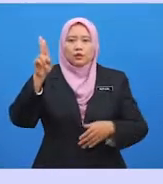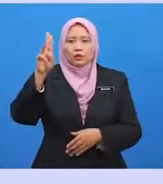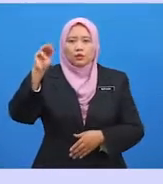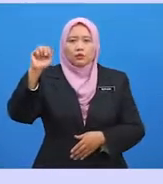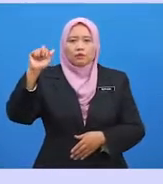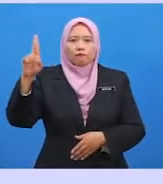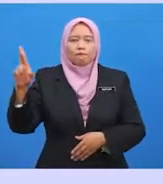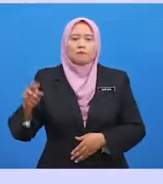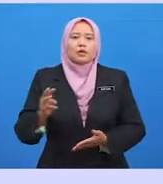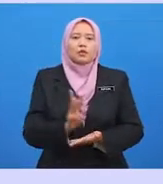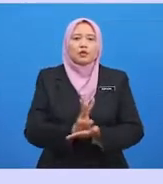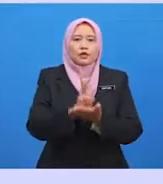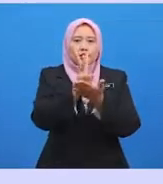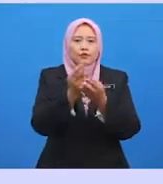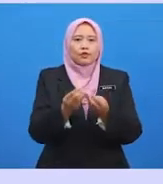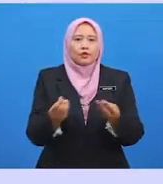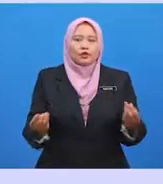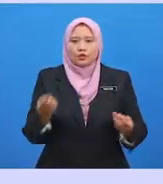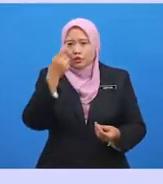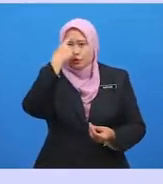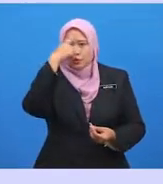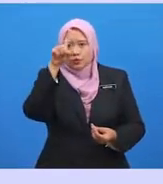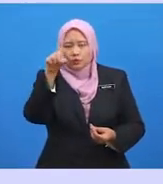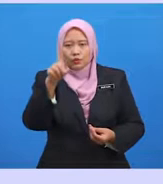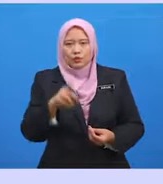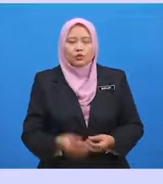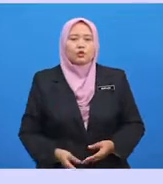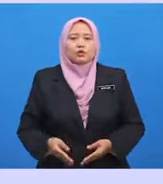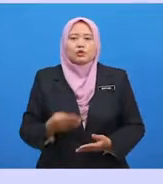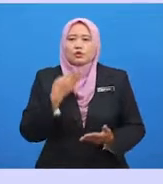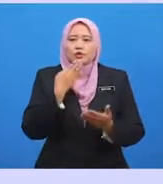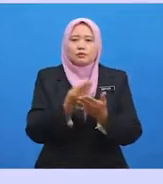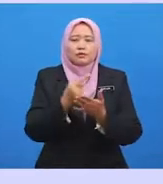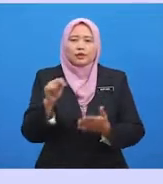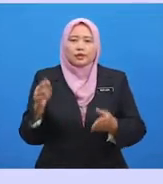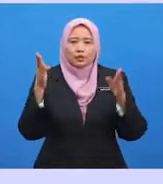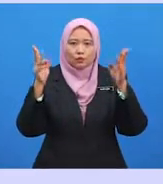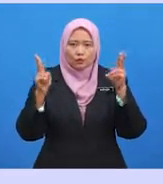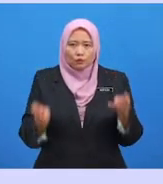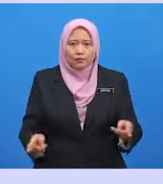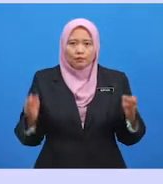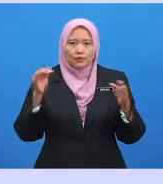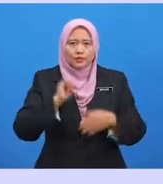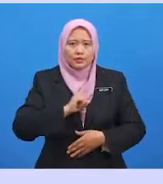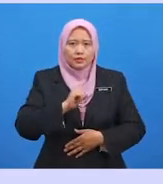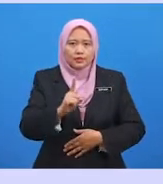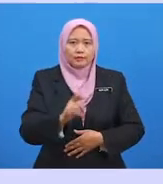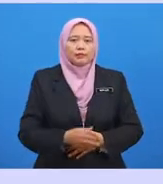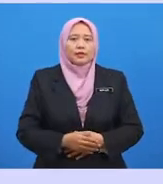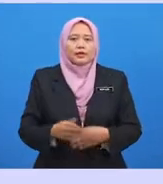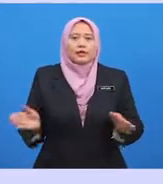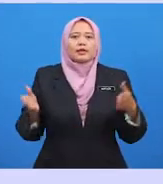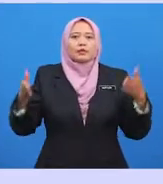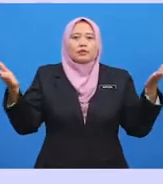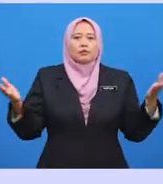Umar mewakafkan tanahnya untuk kemaslahatan umat Islam galakkan tersebut bersifat umum